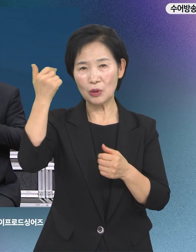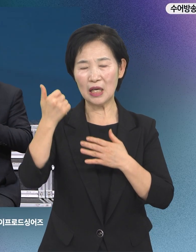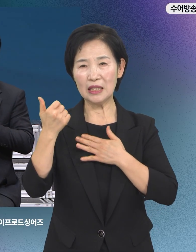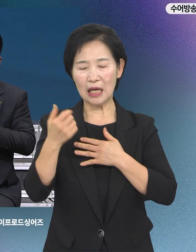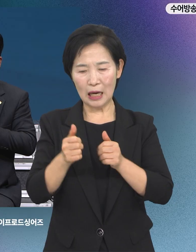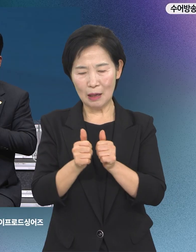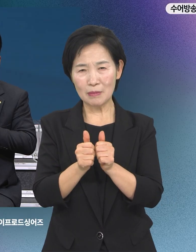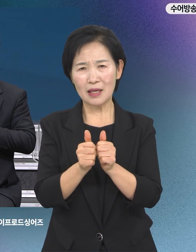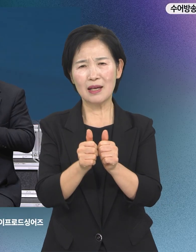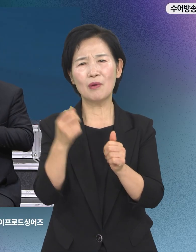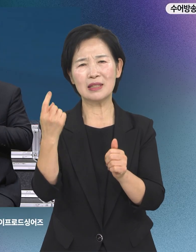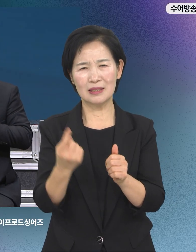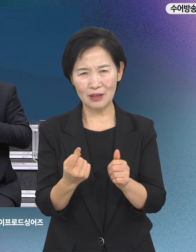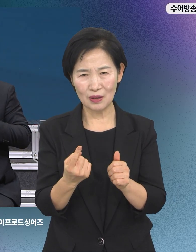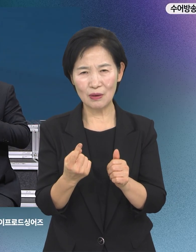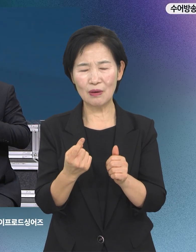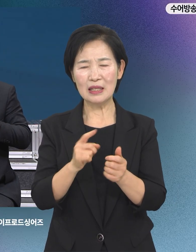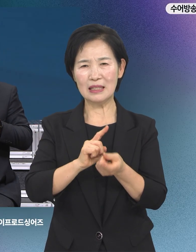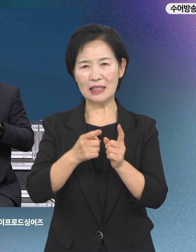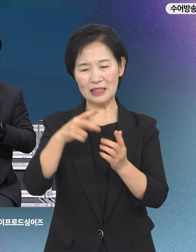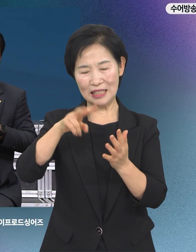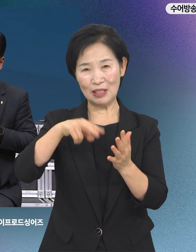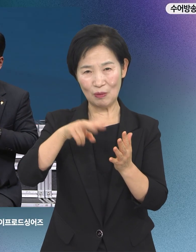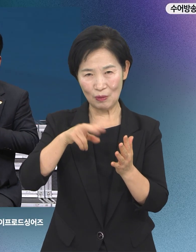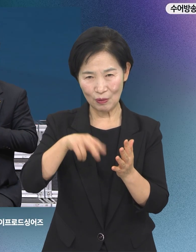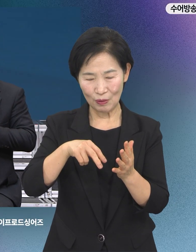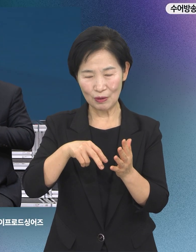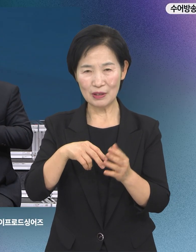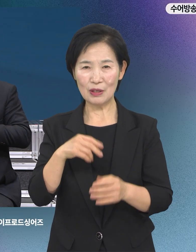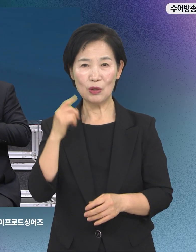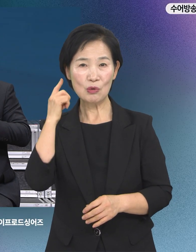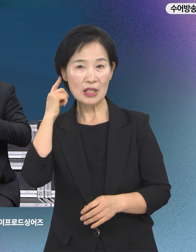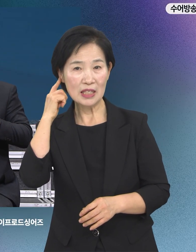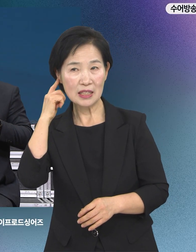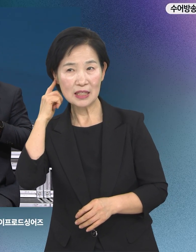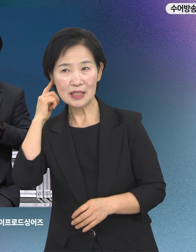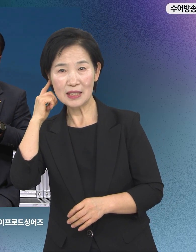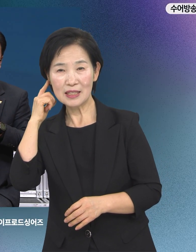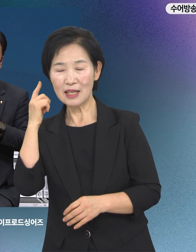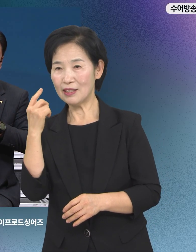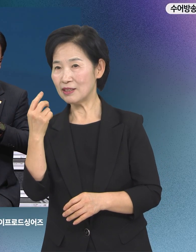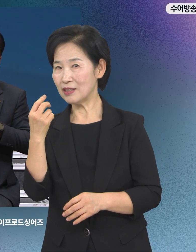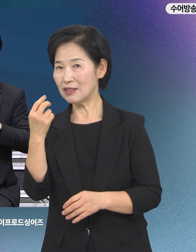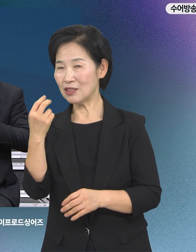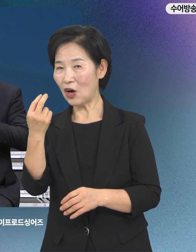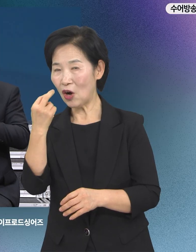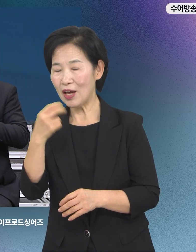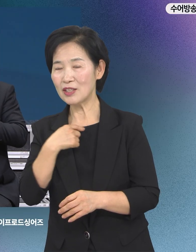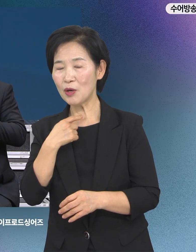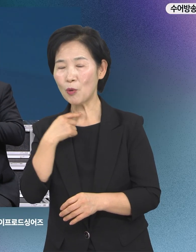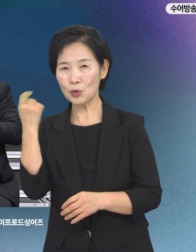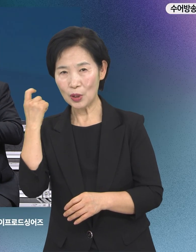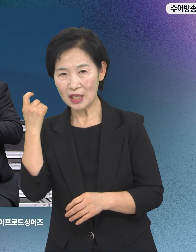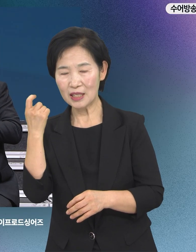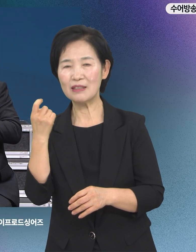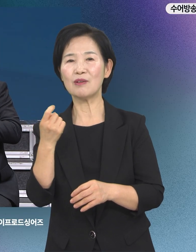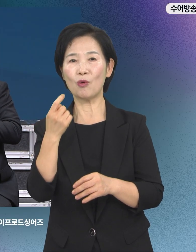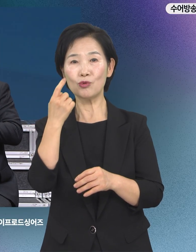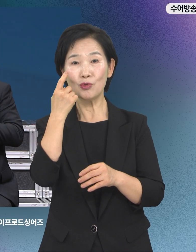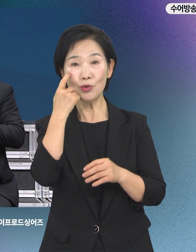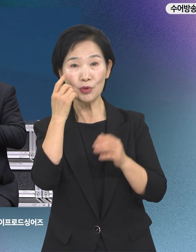대독을 하게 되었습니다. 귀는 저에게, 눈은 우리 집사님에 향해서 좀 들어주셨으면